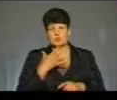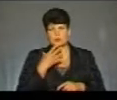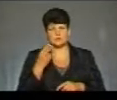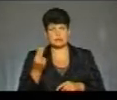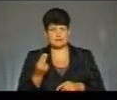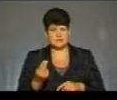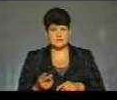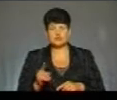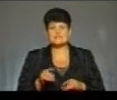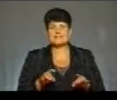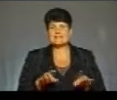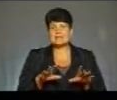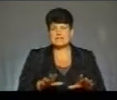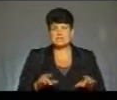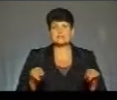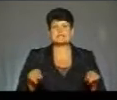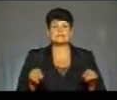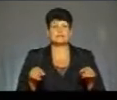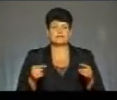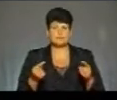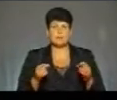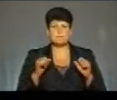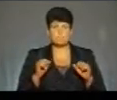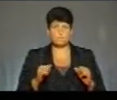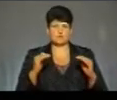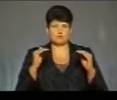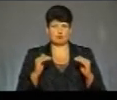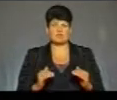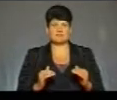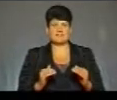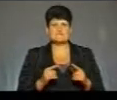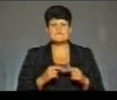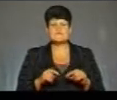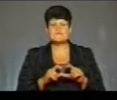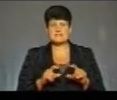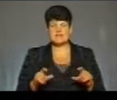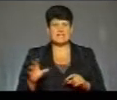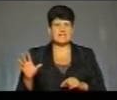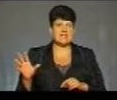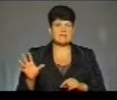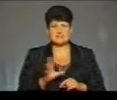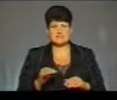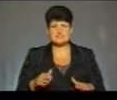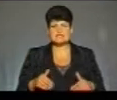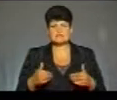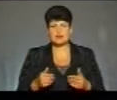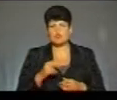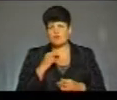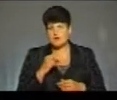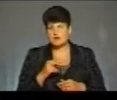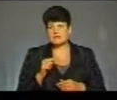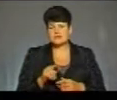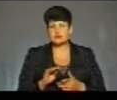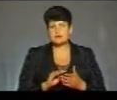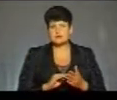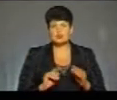що за рішенням засновника може понижуватися філія. І тому всі звертають увагу те, що написано